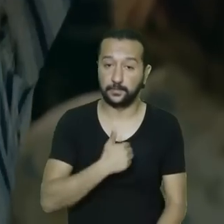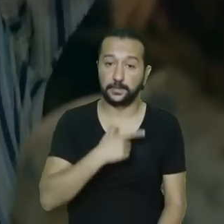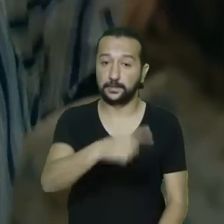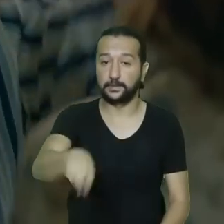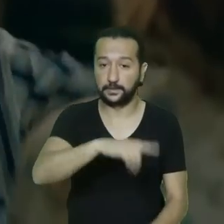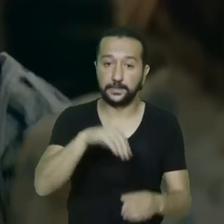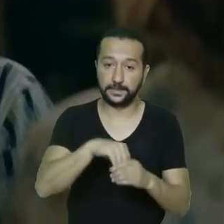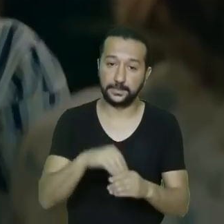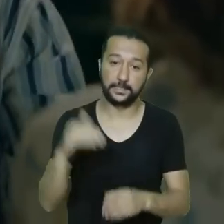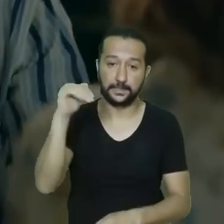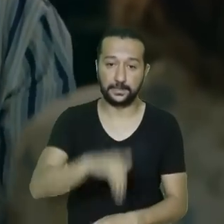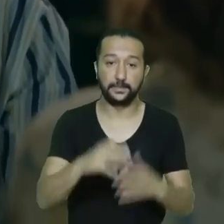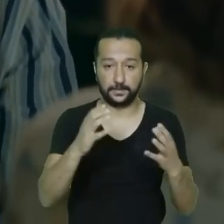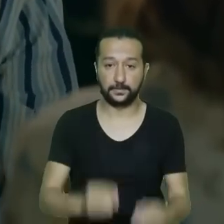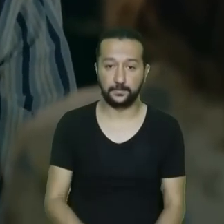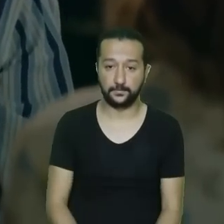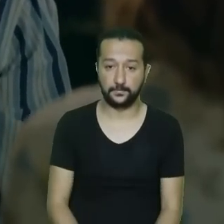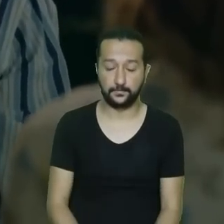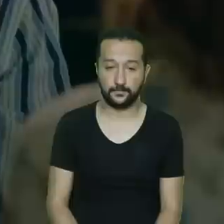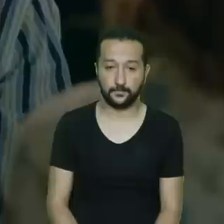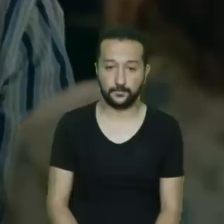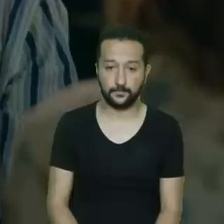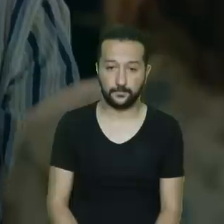de sizlerin içine geleceğim.